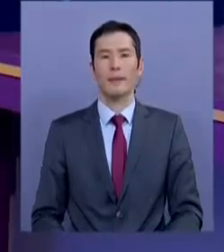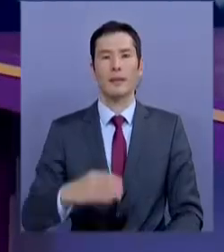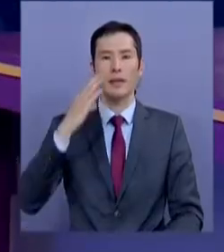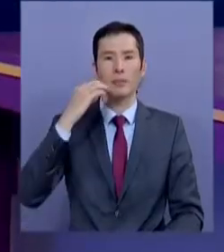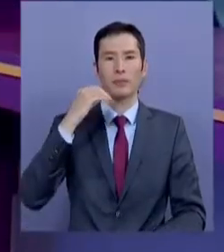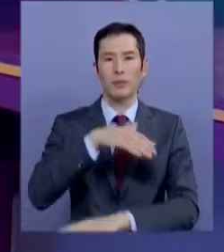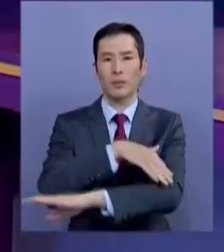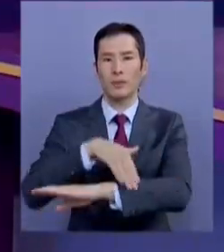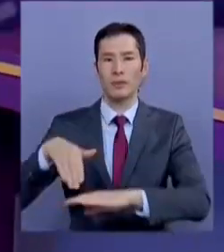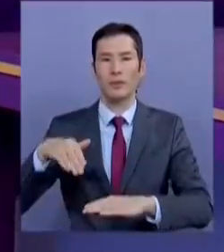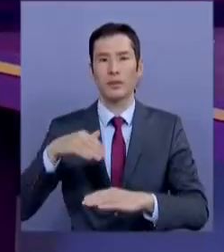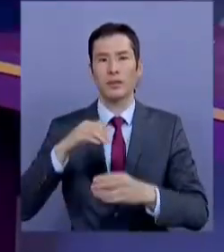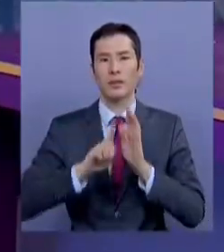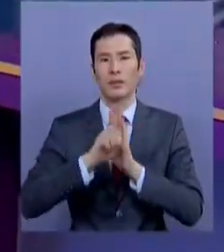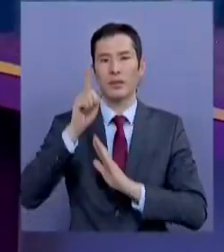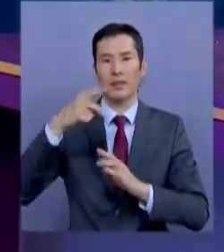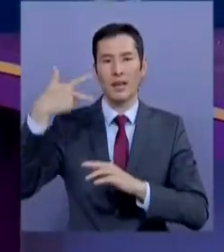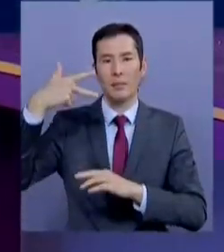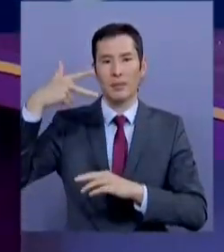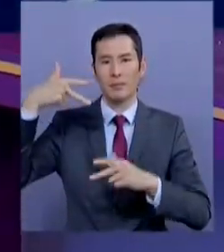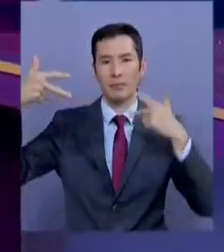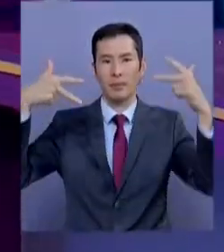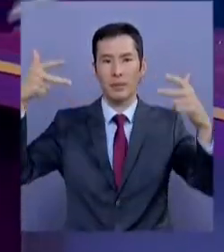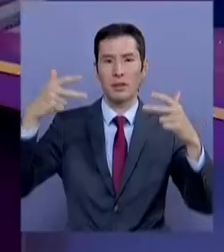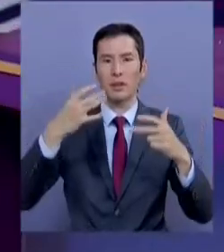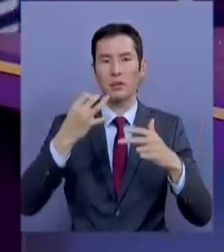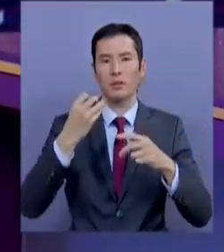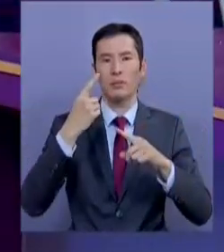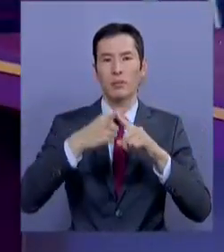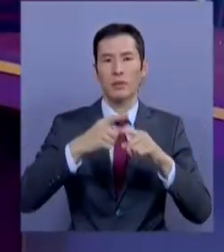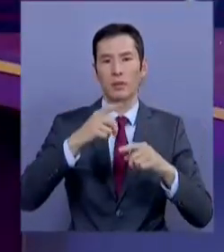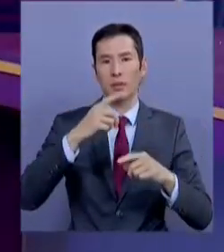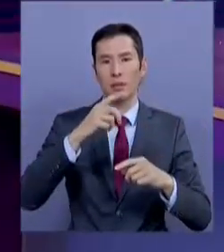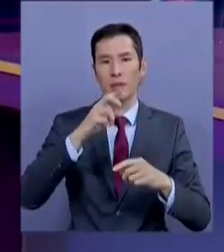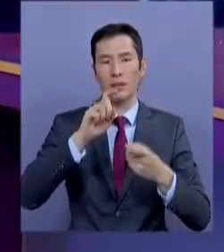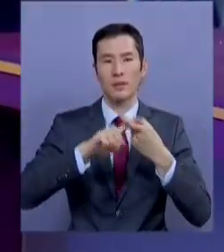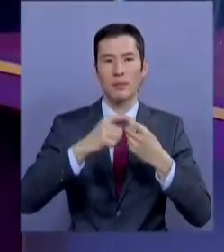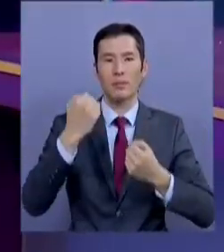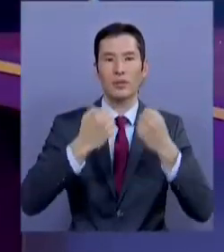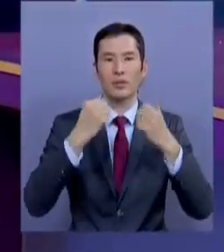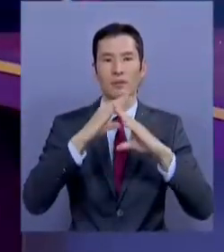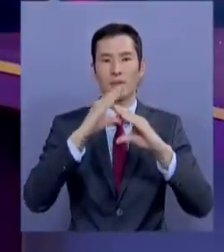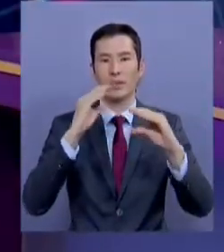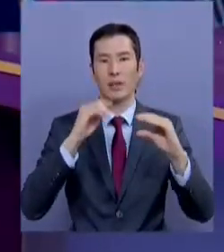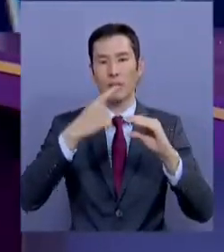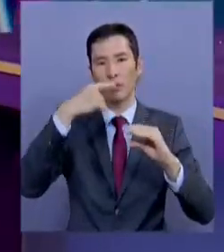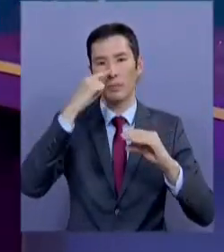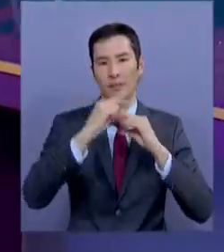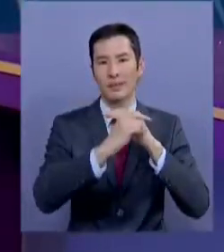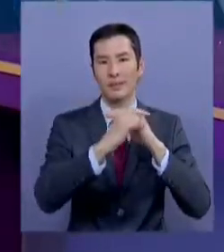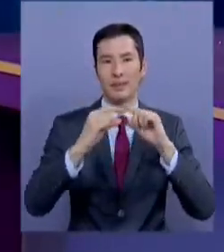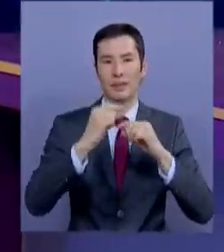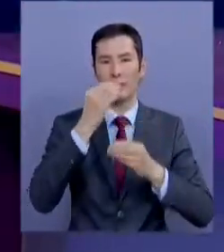Алматы көшелеріндегі бейне бақылау камералары енді көліктегі мемлекеттік нөмірдің жалған екендігінде, әрі іздеудегі